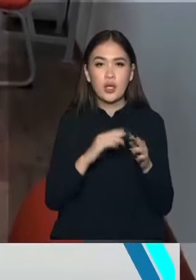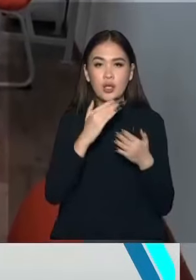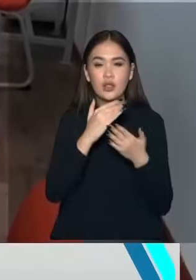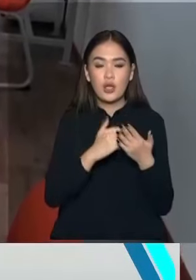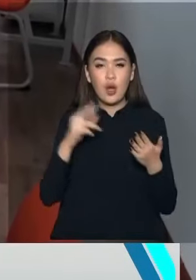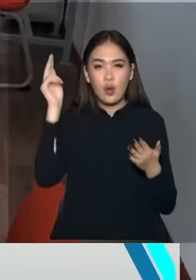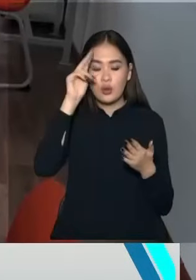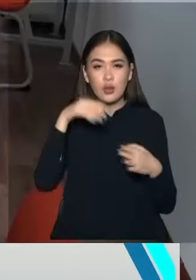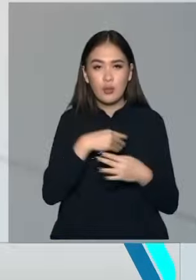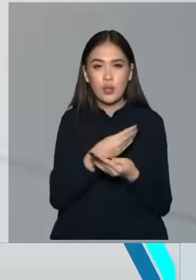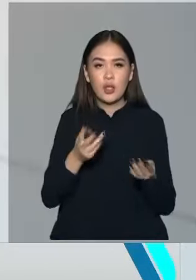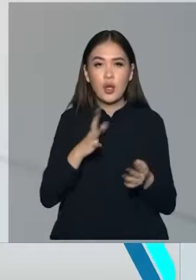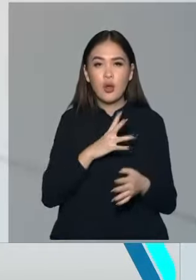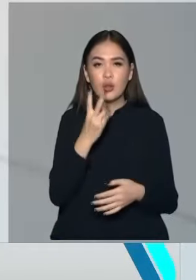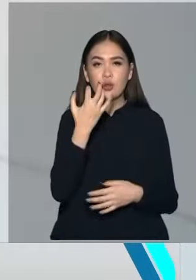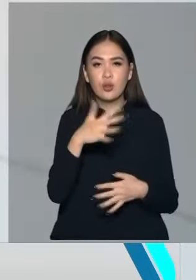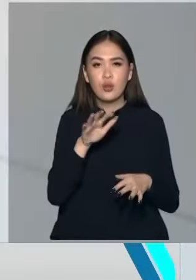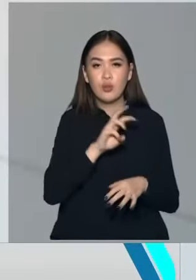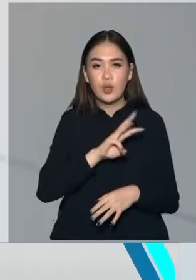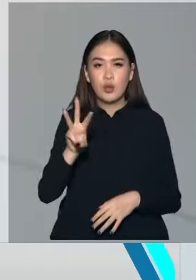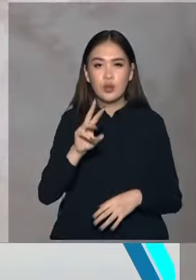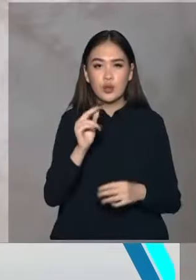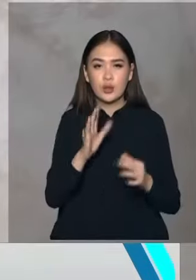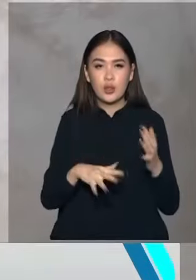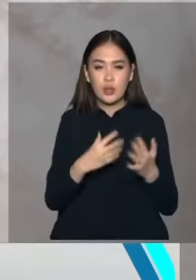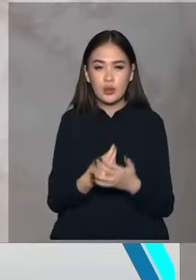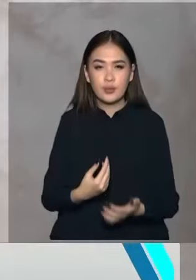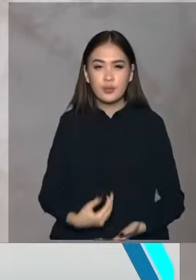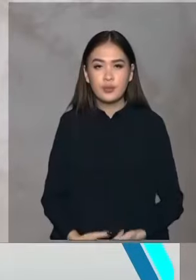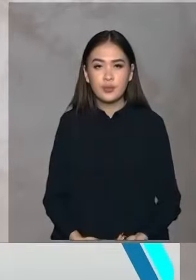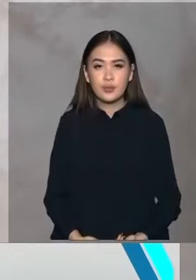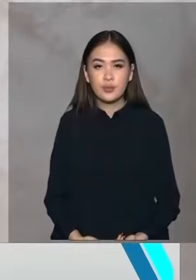білім беріледі. Әр оқу орнына 250 миллион теңге бөлінді.